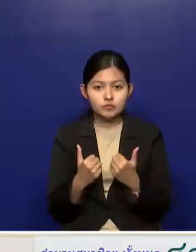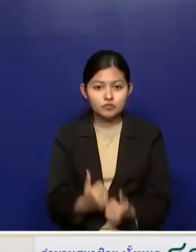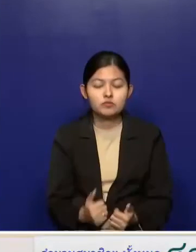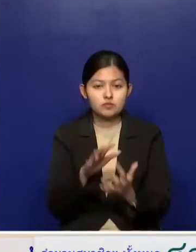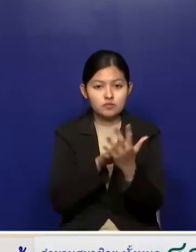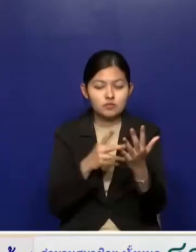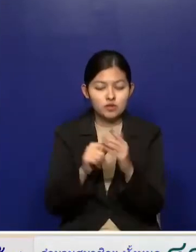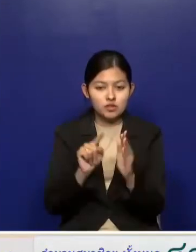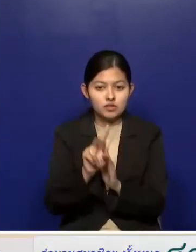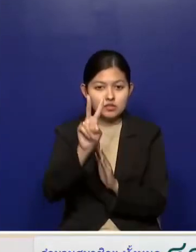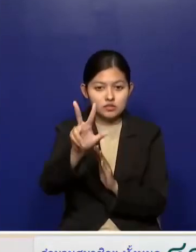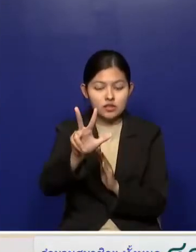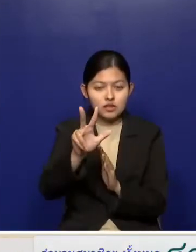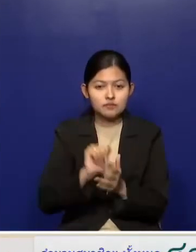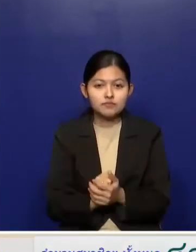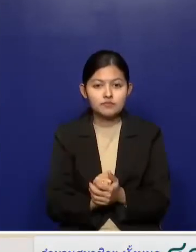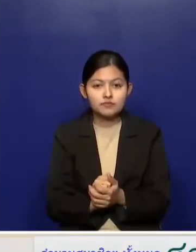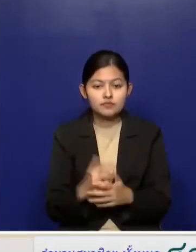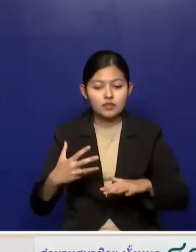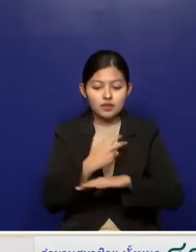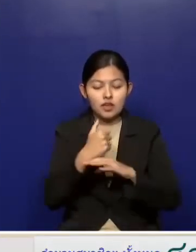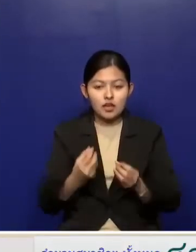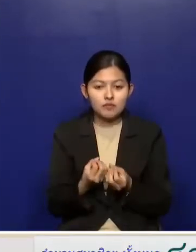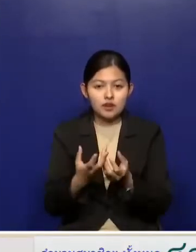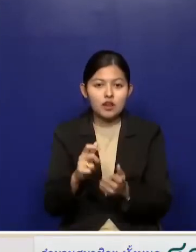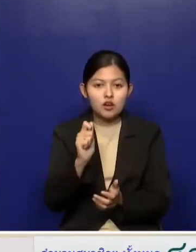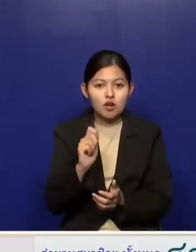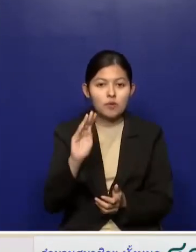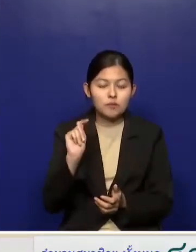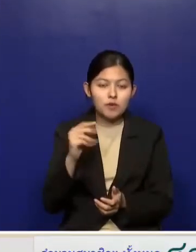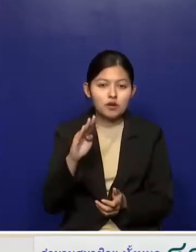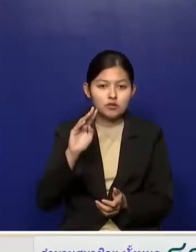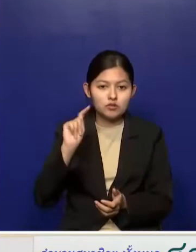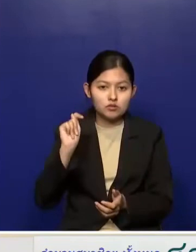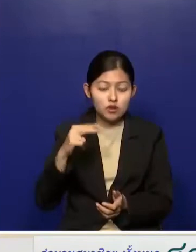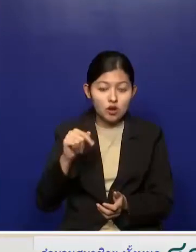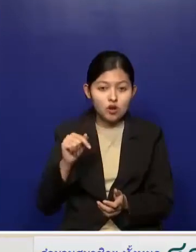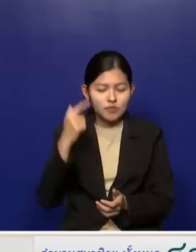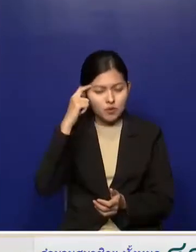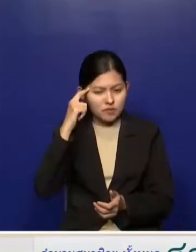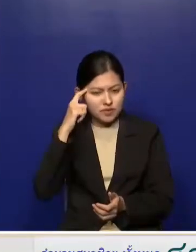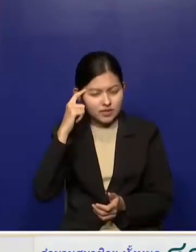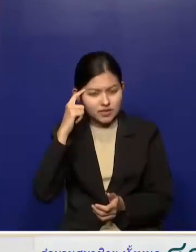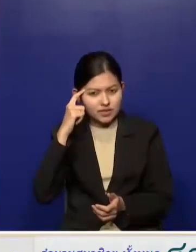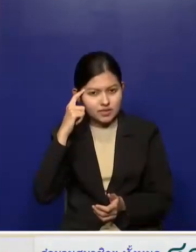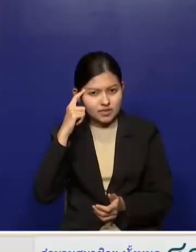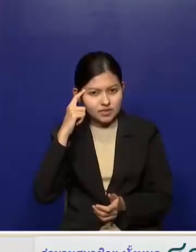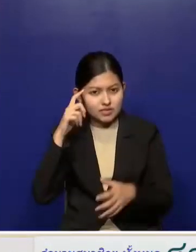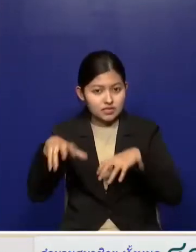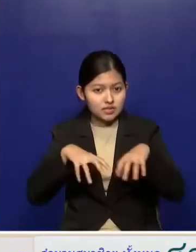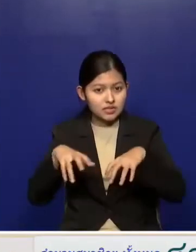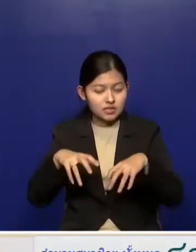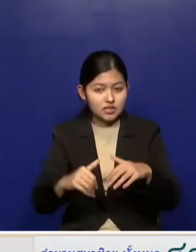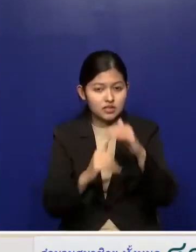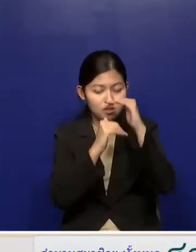3 นี้ คณะกรมการกระใจอำนาจให้แก่อ.P.T. พยายามที่จะมีแวคดในการที่จะกำหนด